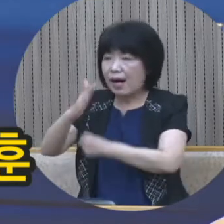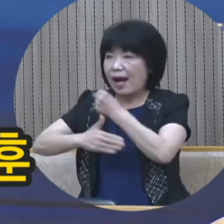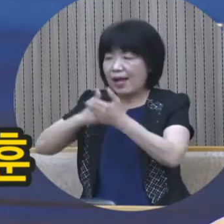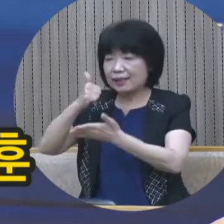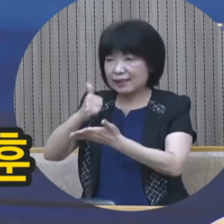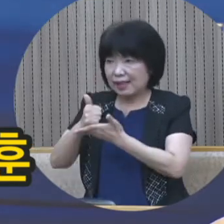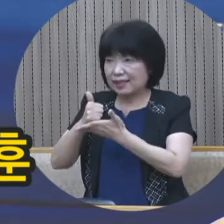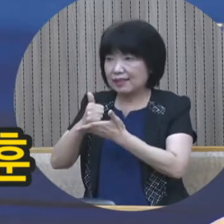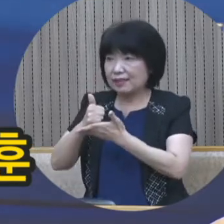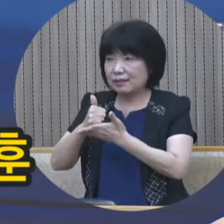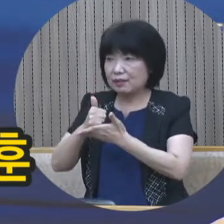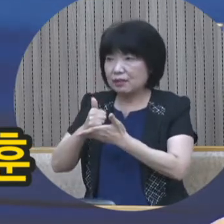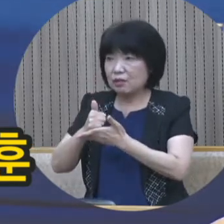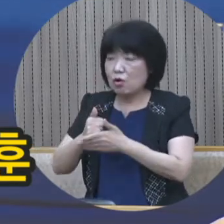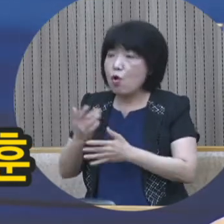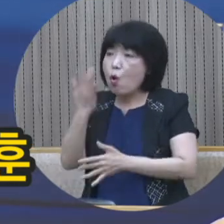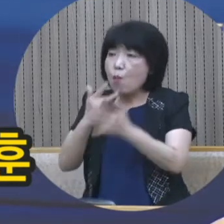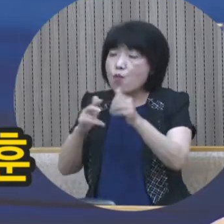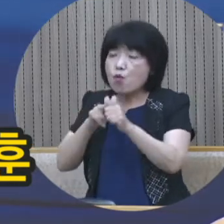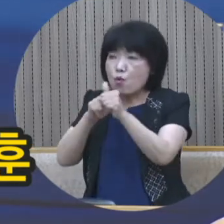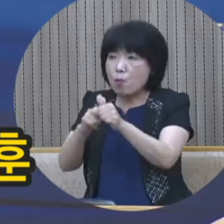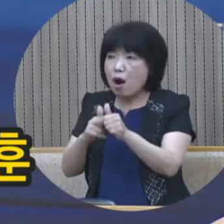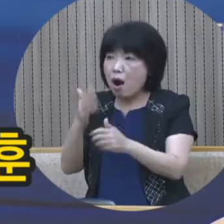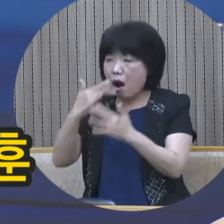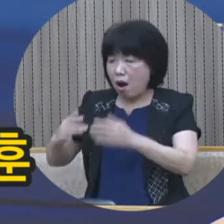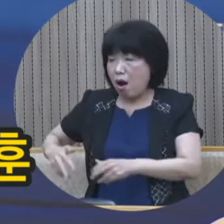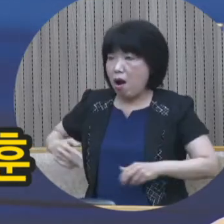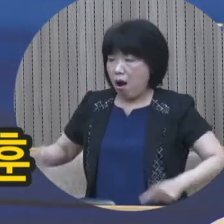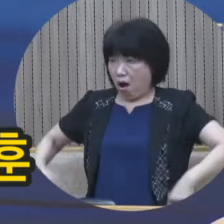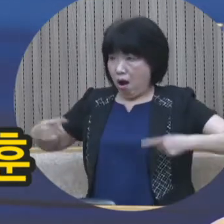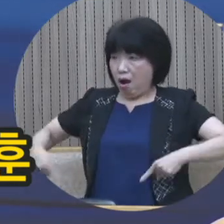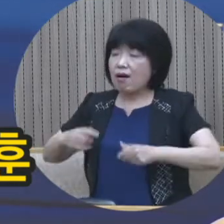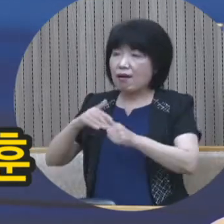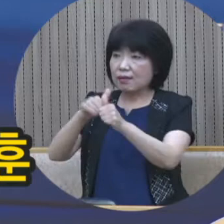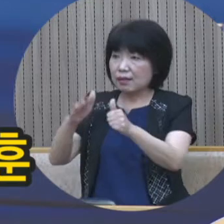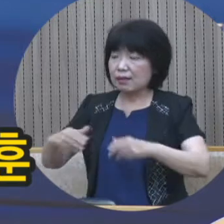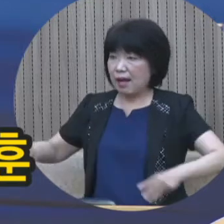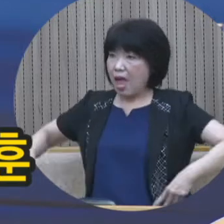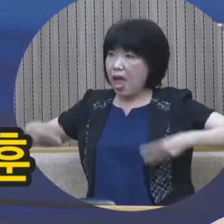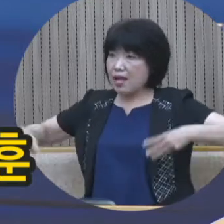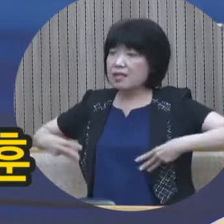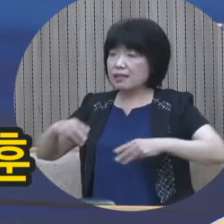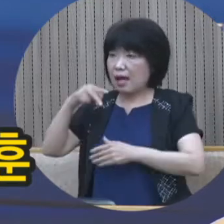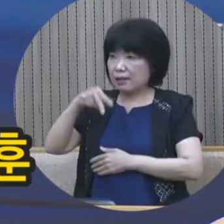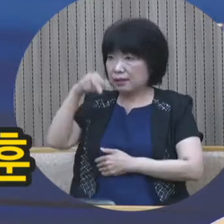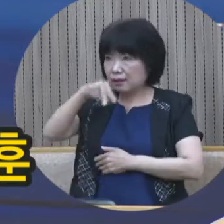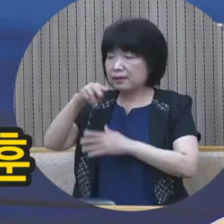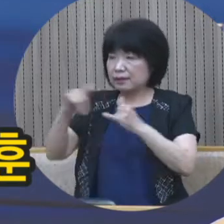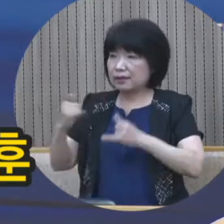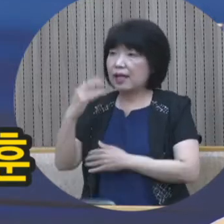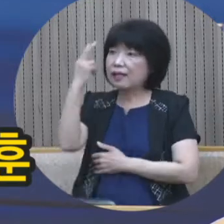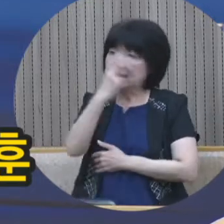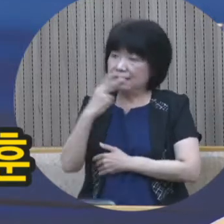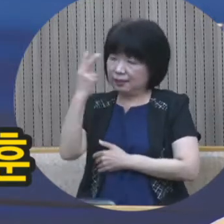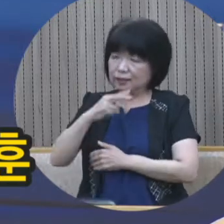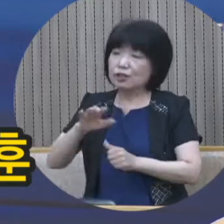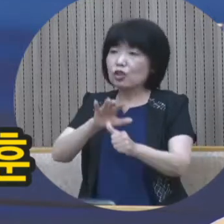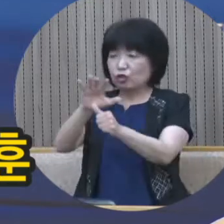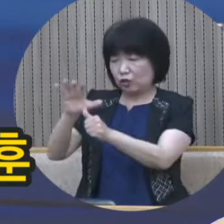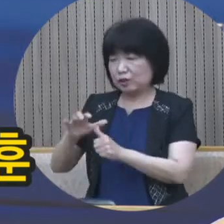하나님께서 불말과 불병거를 보내셔서 엘리사 선지자를